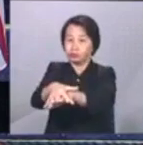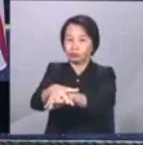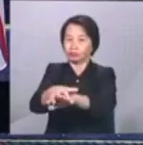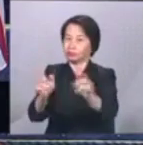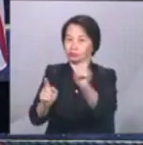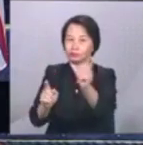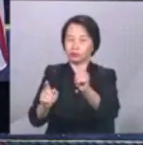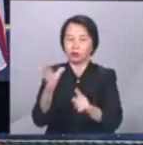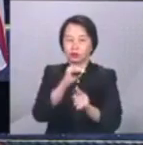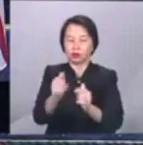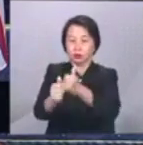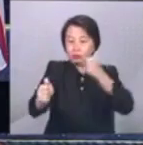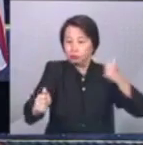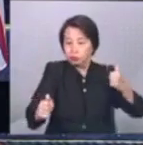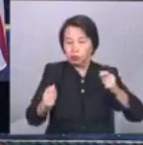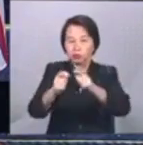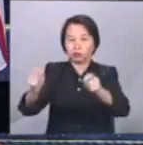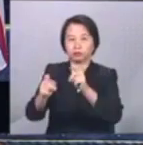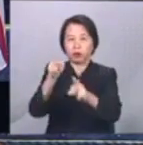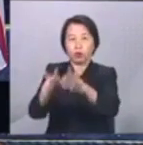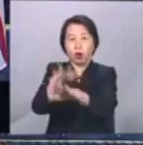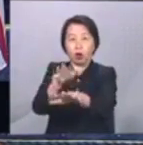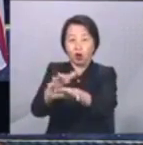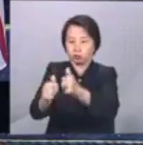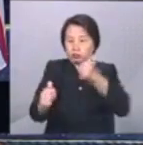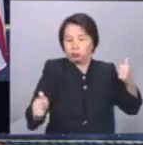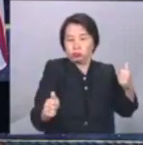Hindari tempat-tempat yang sesak.